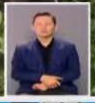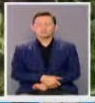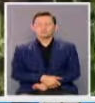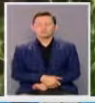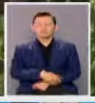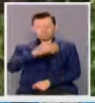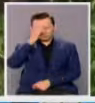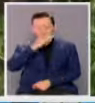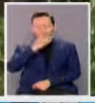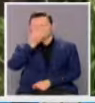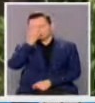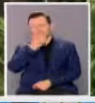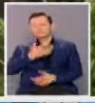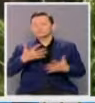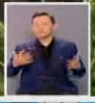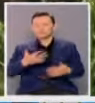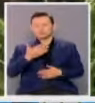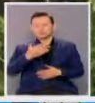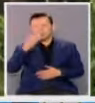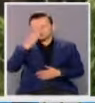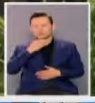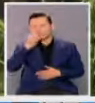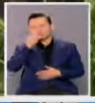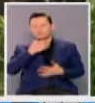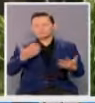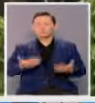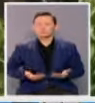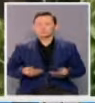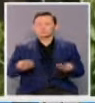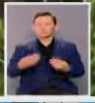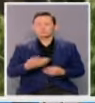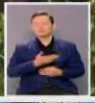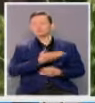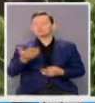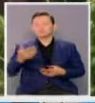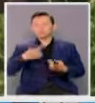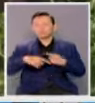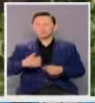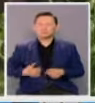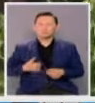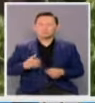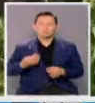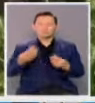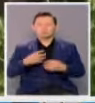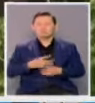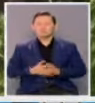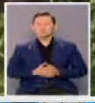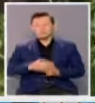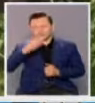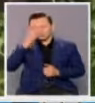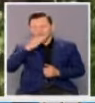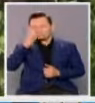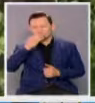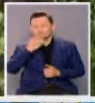саған. Сен бізге өмір бердің. Әке, рахмет саған. Сіз бізге мақтаныш болдыңыз. Әке,